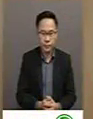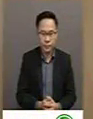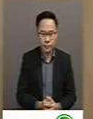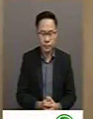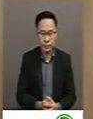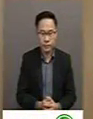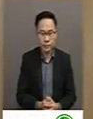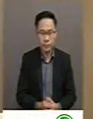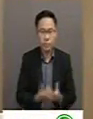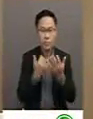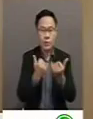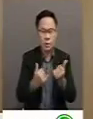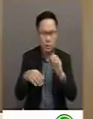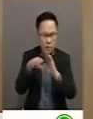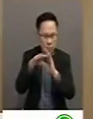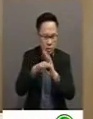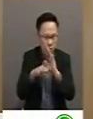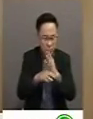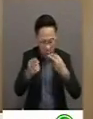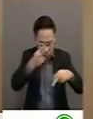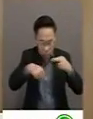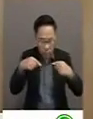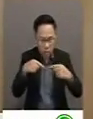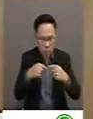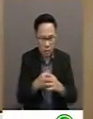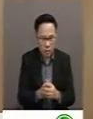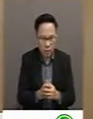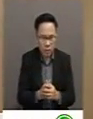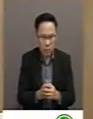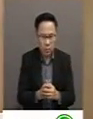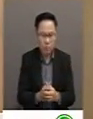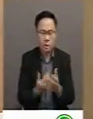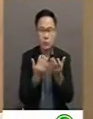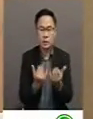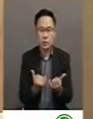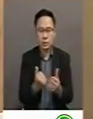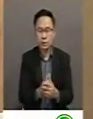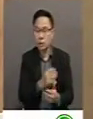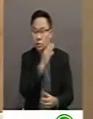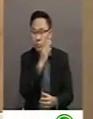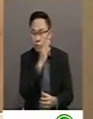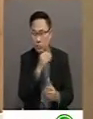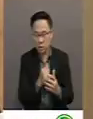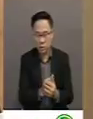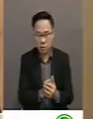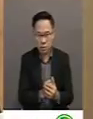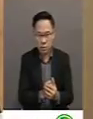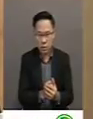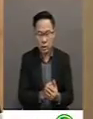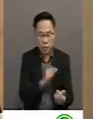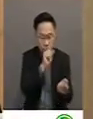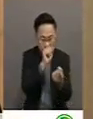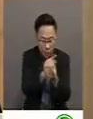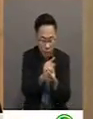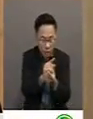ในการเริ่มต้นของกระบวนการยุติธรรมก็คือการสอบสวนถูกไหมครับในชั้นนี้ถ้ามีเรื่อง